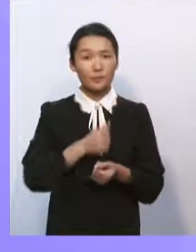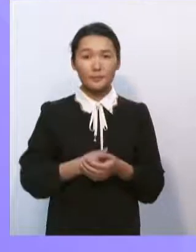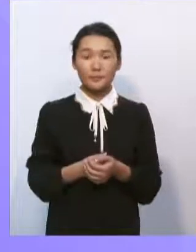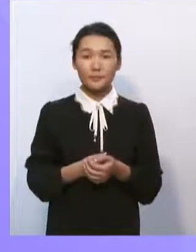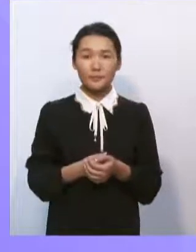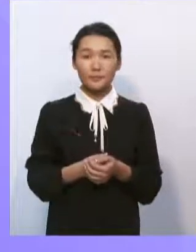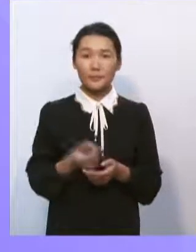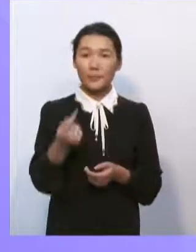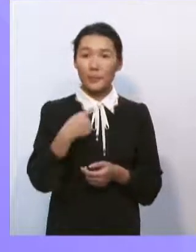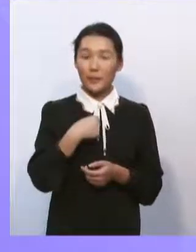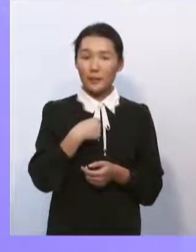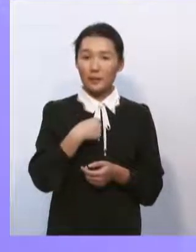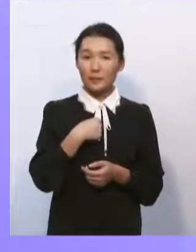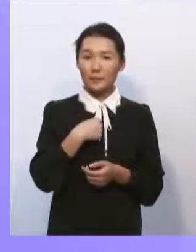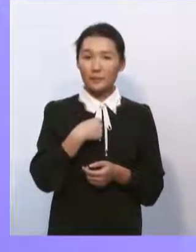Мен